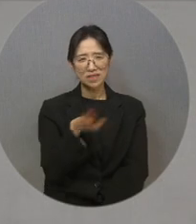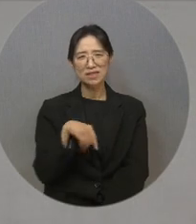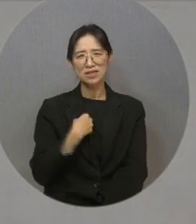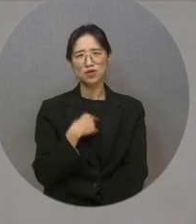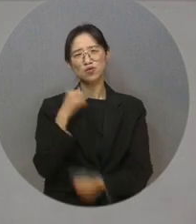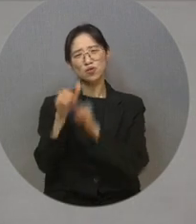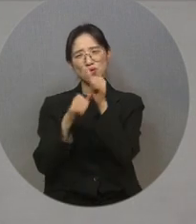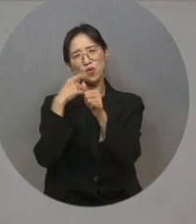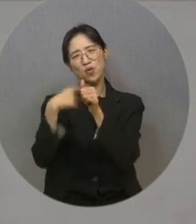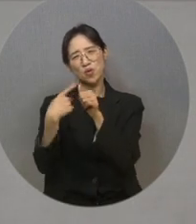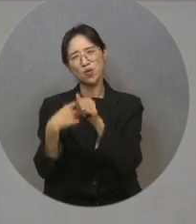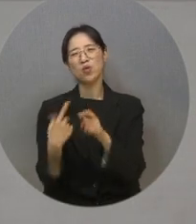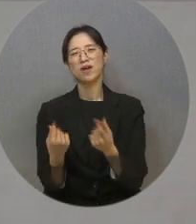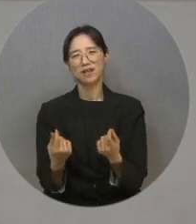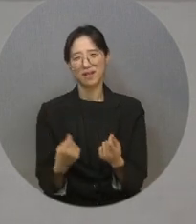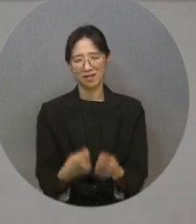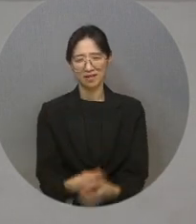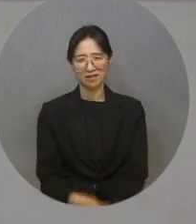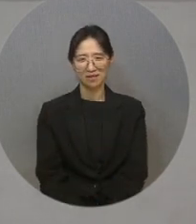스스로 우리 조상을 욕하고 있는 거예요.